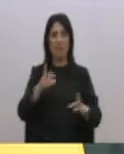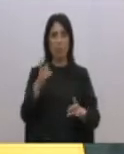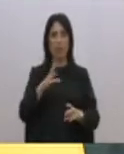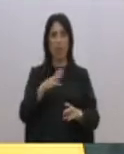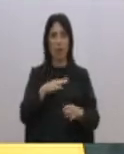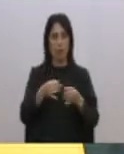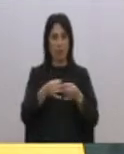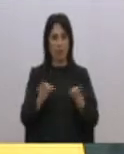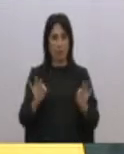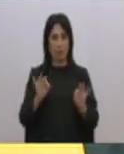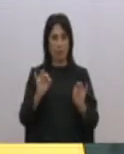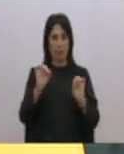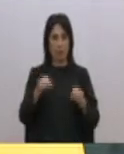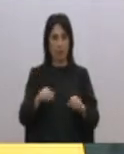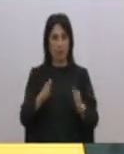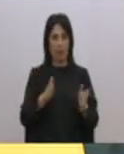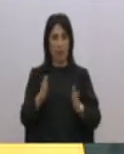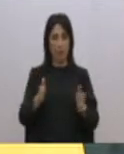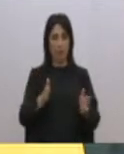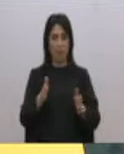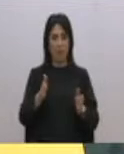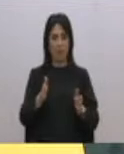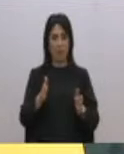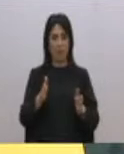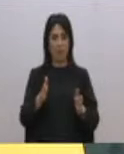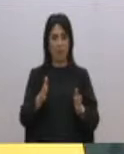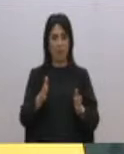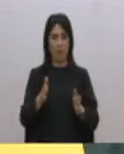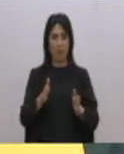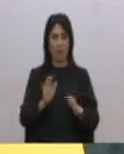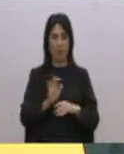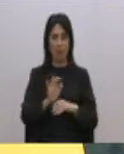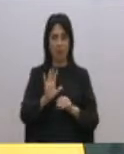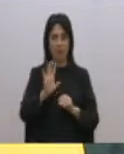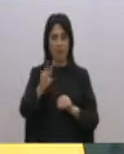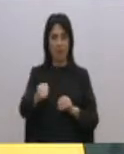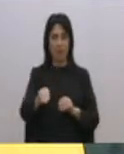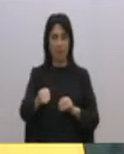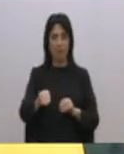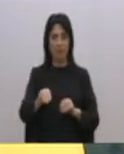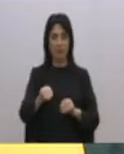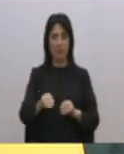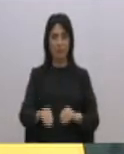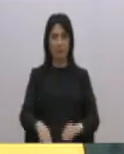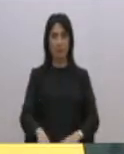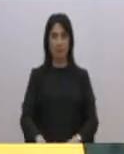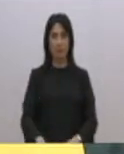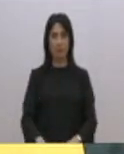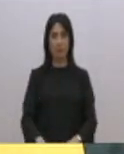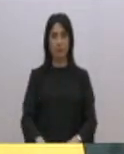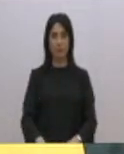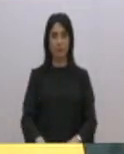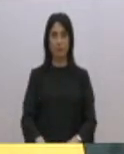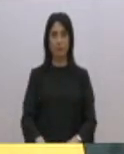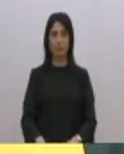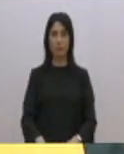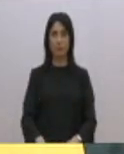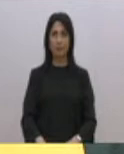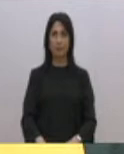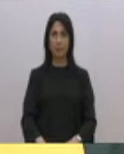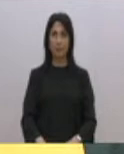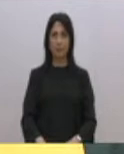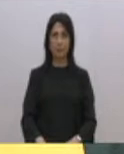იყოს შესაძლებელი ამანათების შეგზავნა, ხომ? ანუ ხო სწორად მესმის კითხვა, არა?